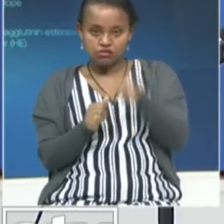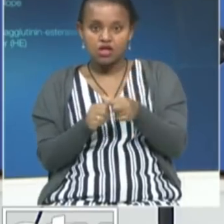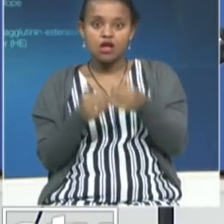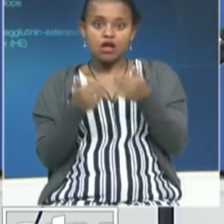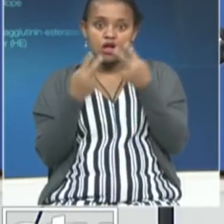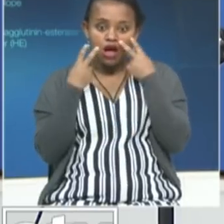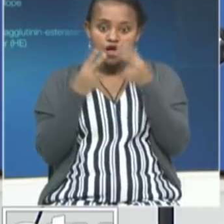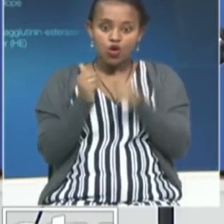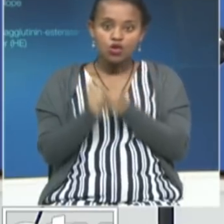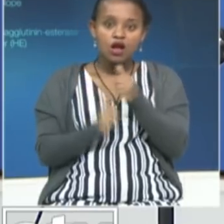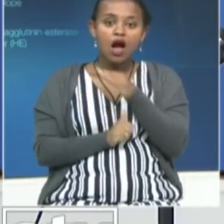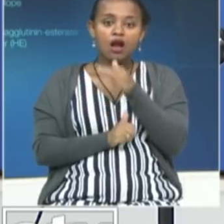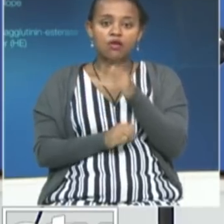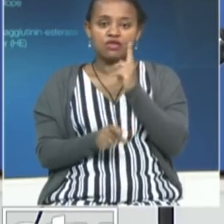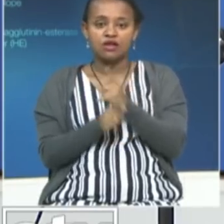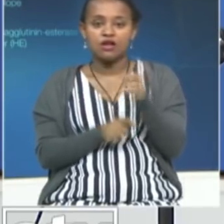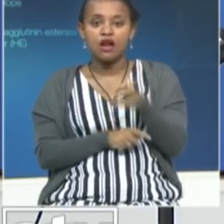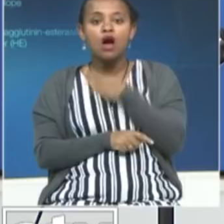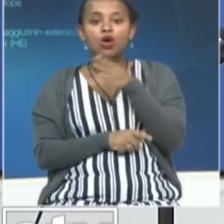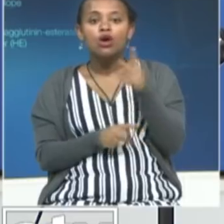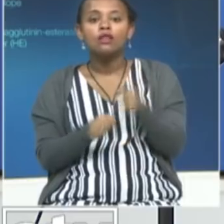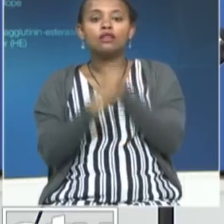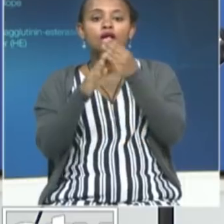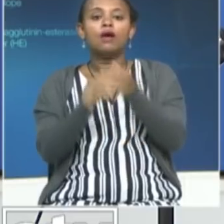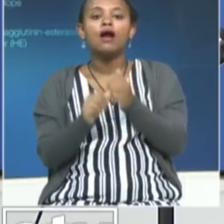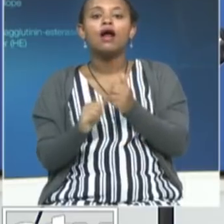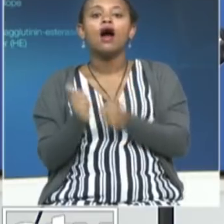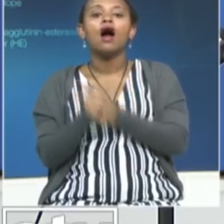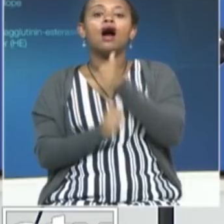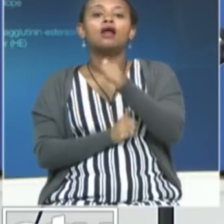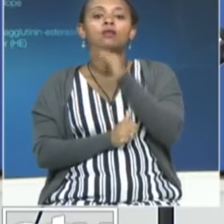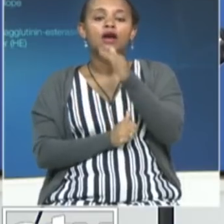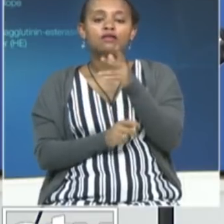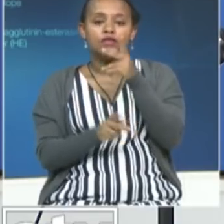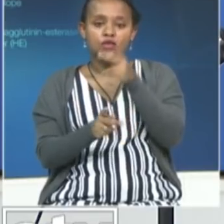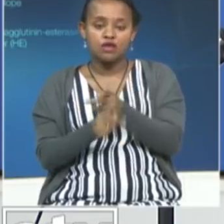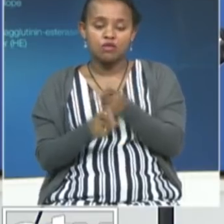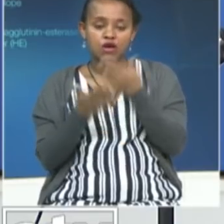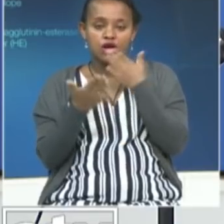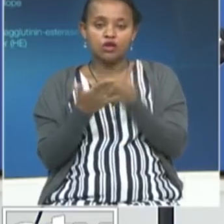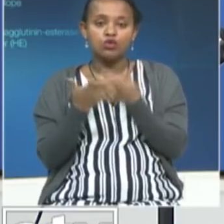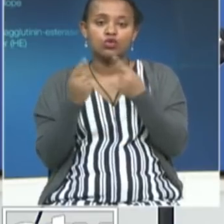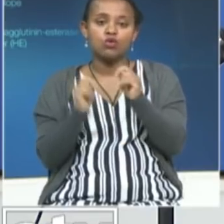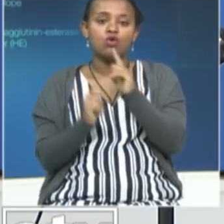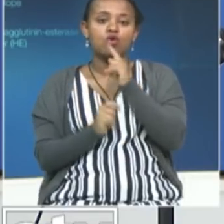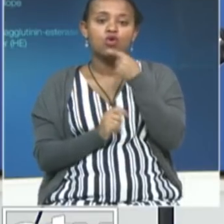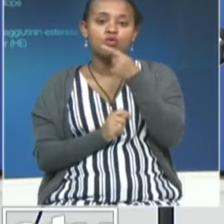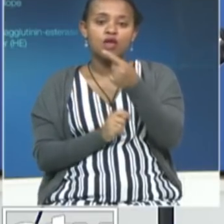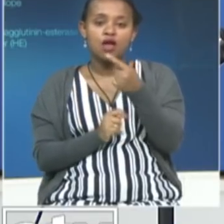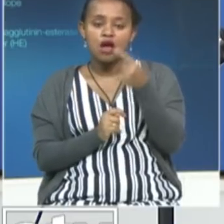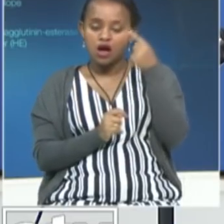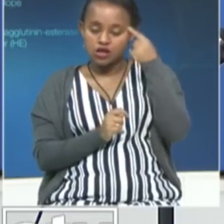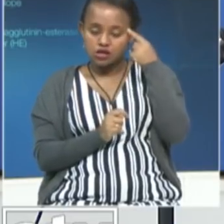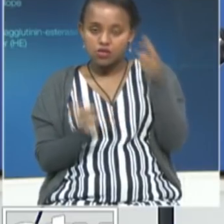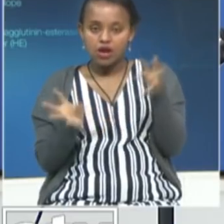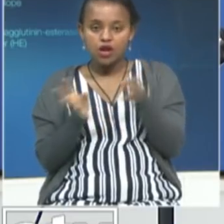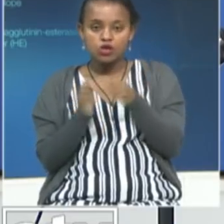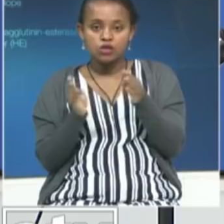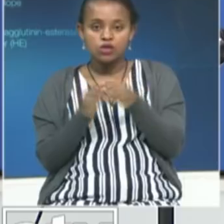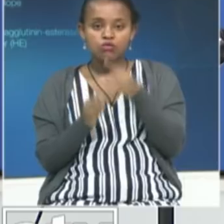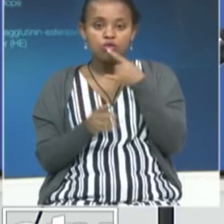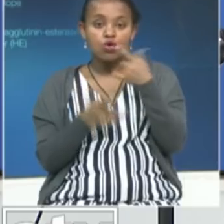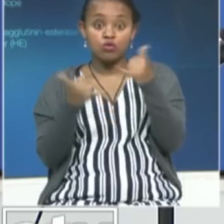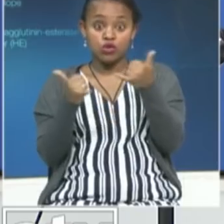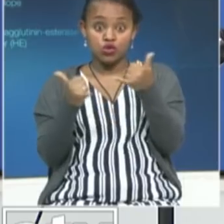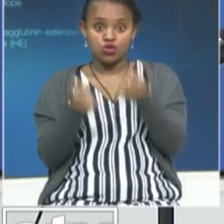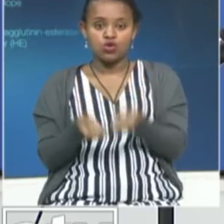ያየሁትን አለማለፍ ትክክል ያልሆነ ተግባር አለማለፍም ይጠበቃል። ከሳቸው ጥሩ ተሞክሮ ነው ብዬ አስባለሁ። ይሄ ሰብሰብ ብሎ መጫወት ያው